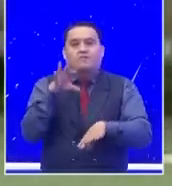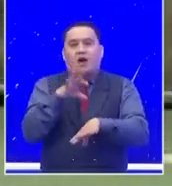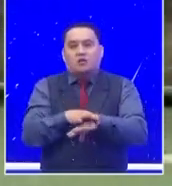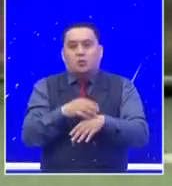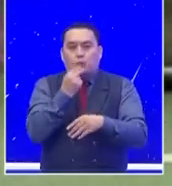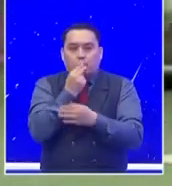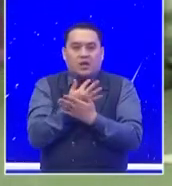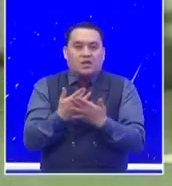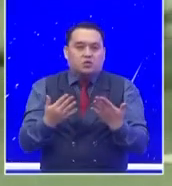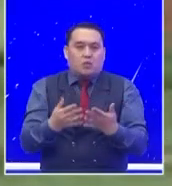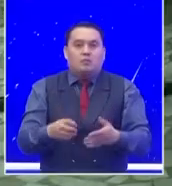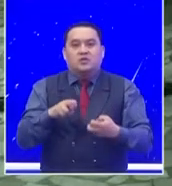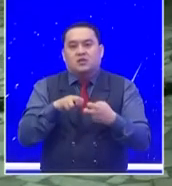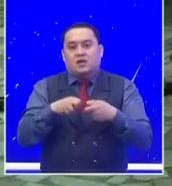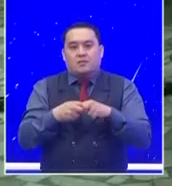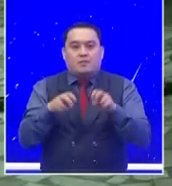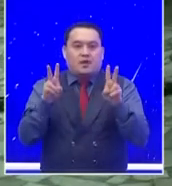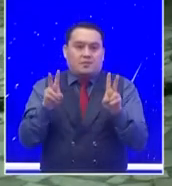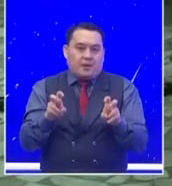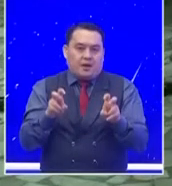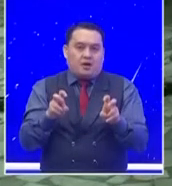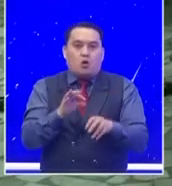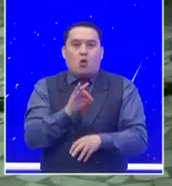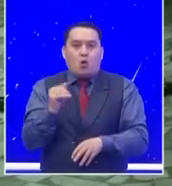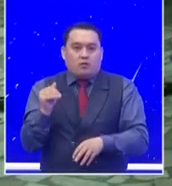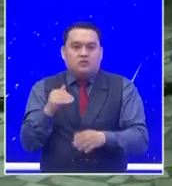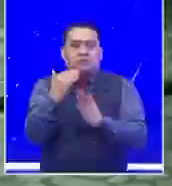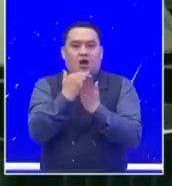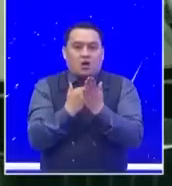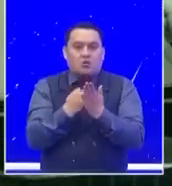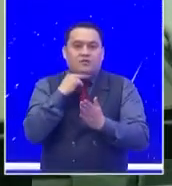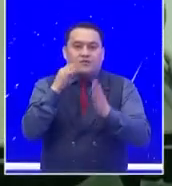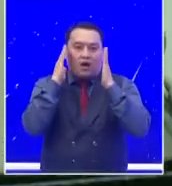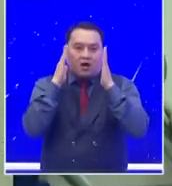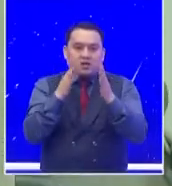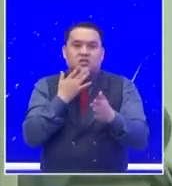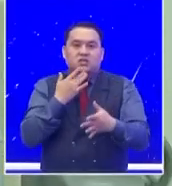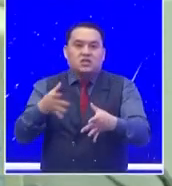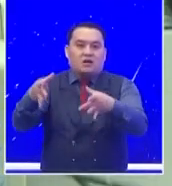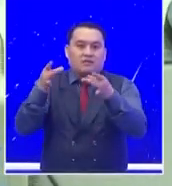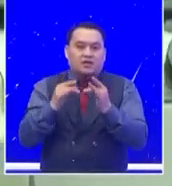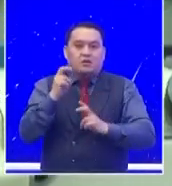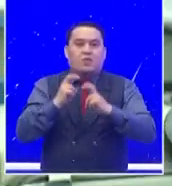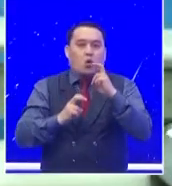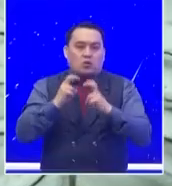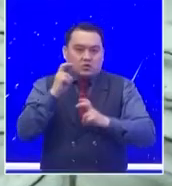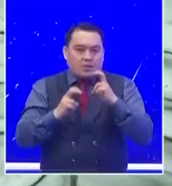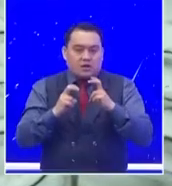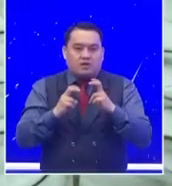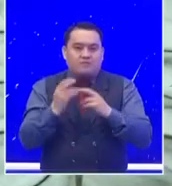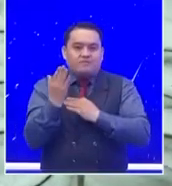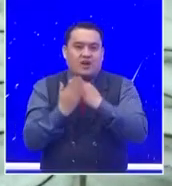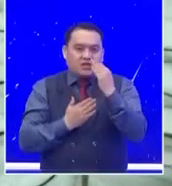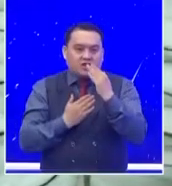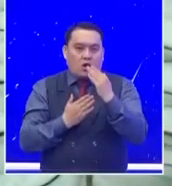продукции самые больные темы для отрасли по неофициальной статистике удельный вес импорта товаров легкой промышленности самый